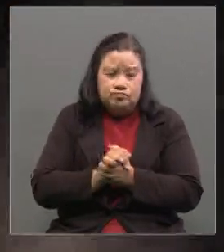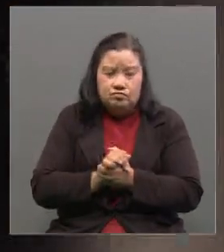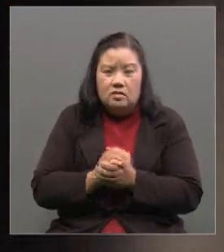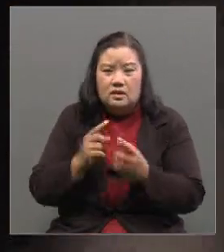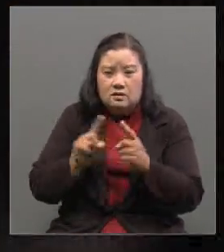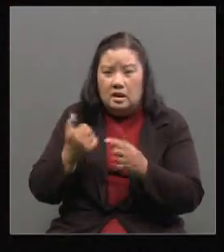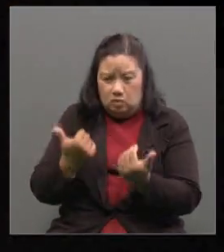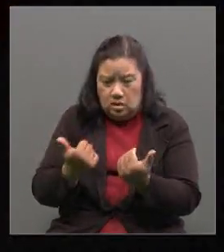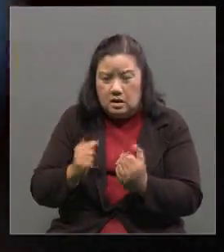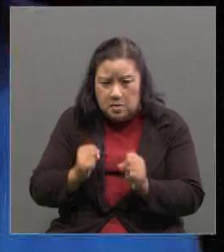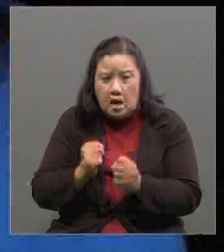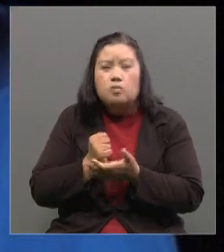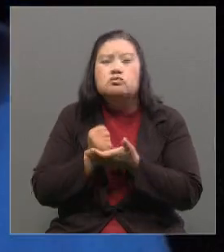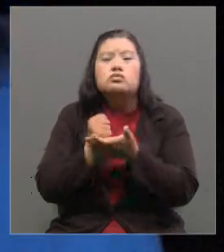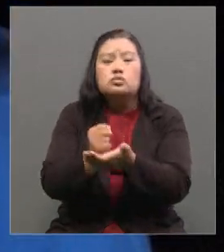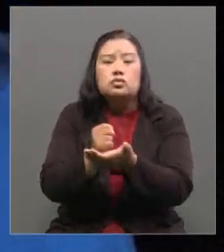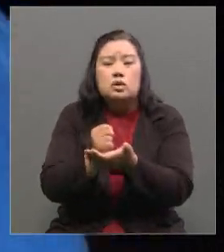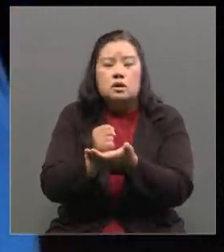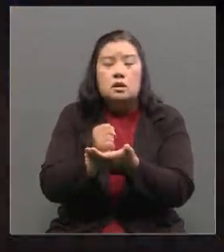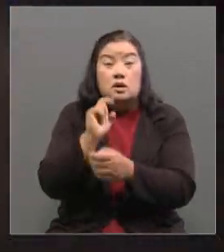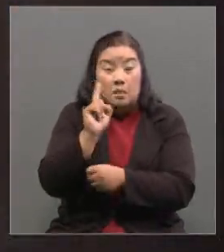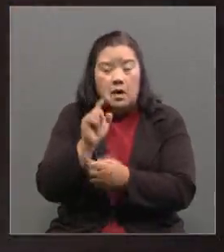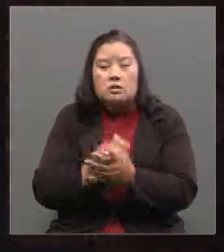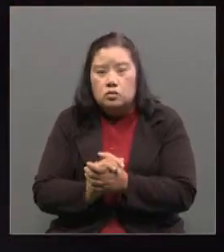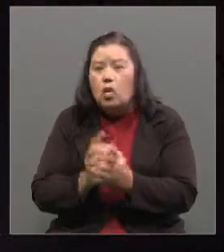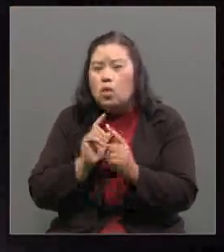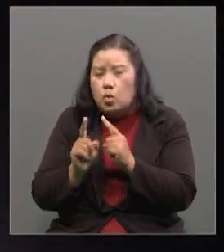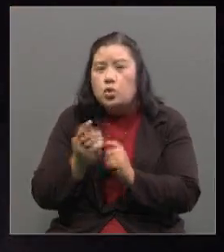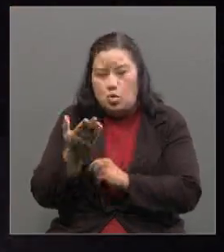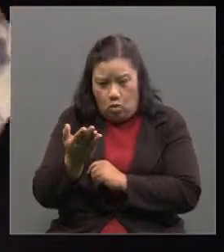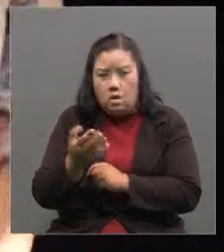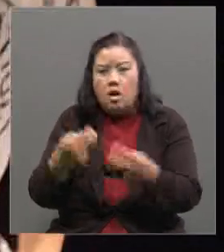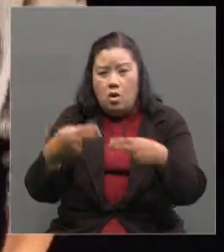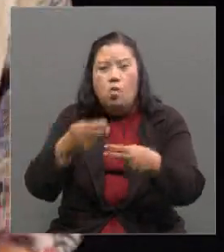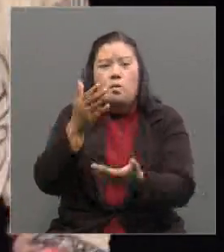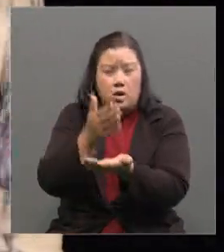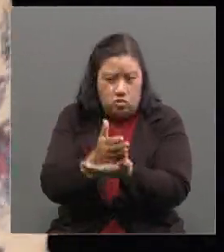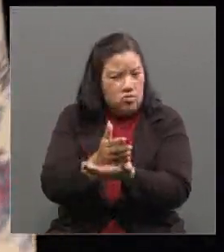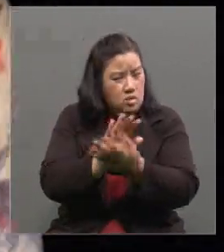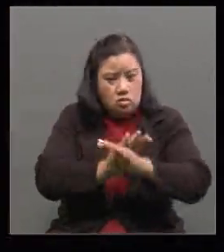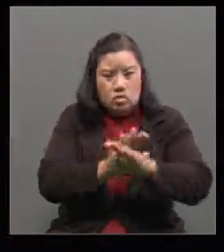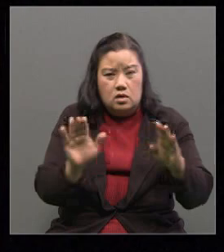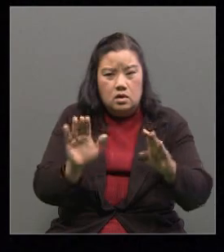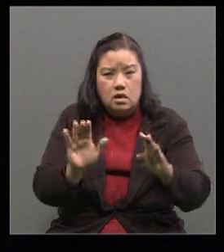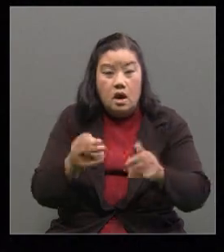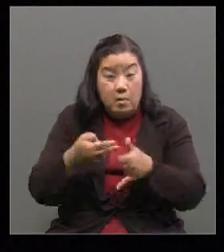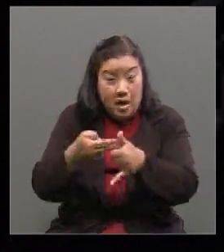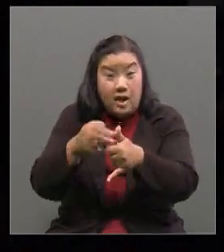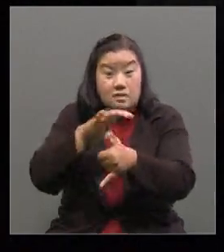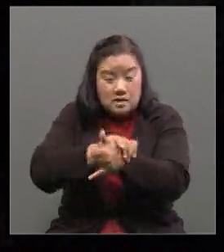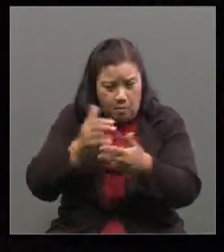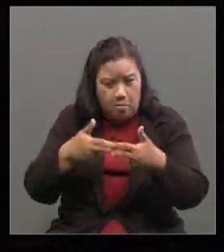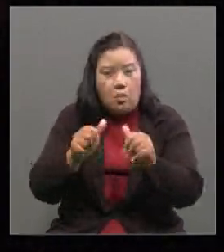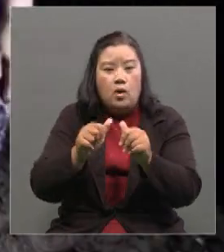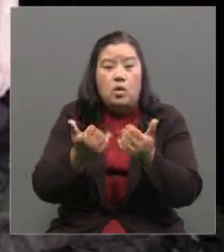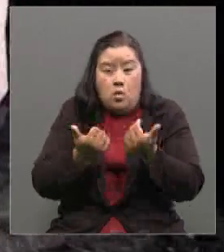พยายามที่พยายามจะทำควบคู่กันไปด้วยก็คือจัดการเจรจาหยุดยิงและช่วยเหลือตัวประกันล่าสุดเนี่ยการเจรจาระหว่างอิสราเอล